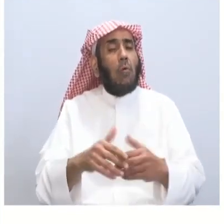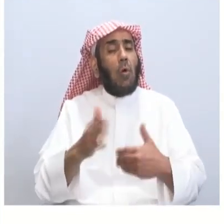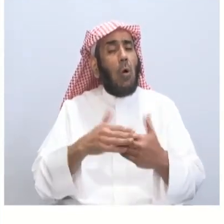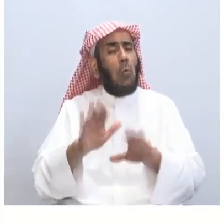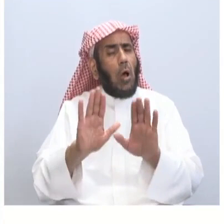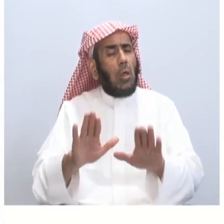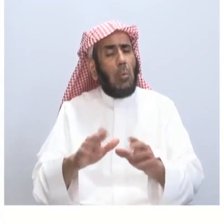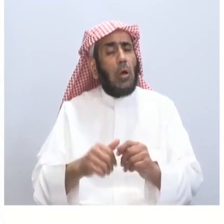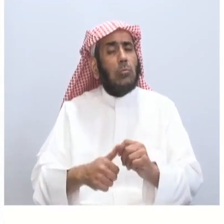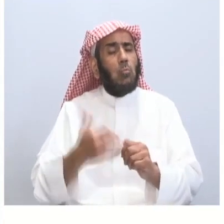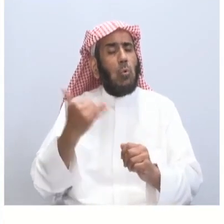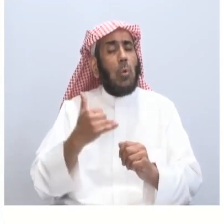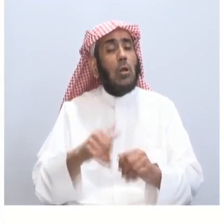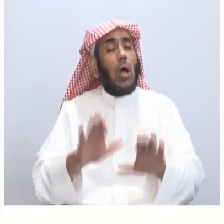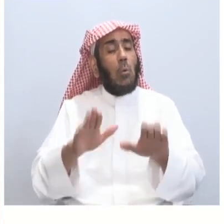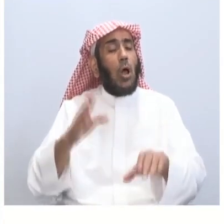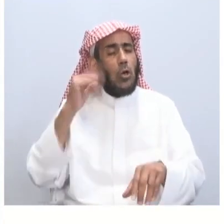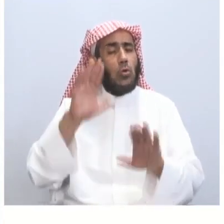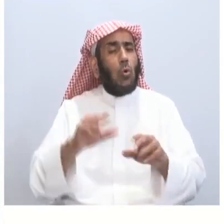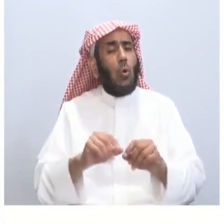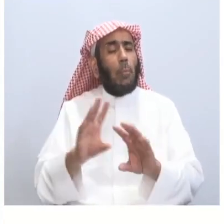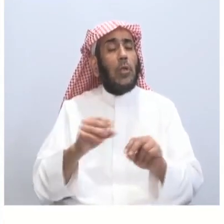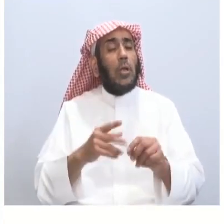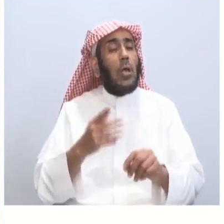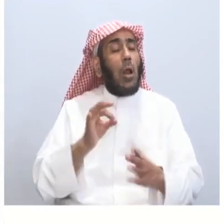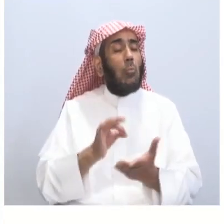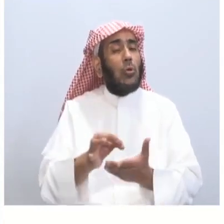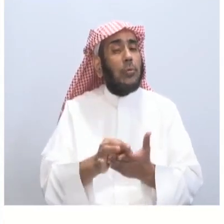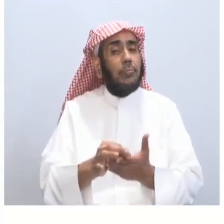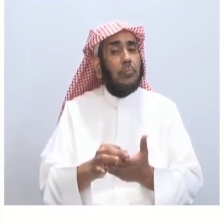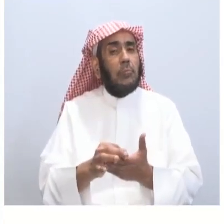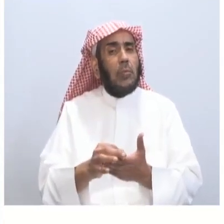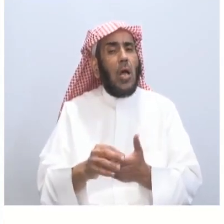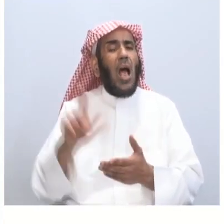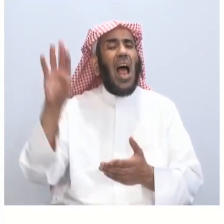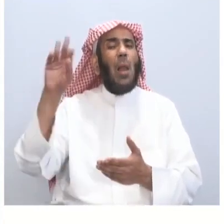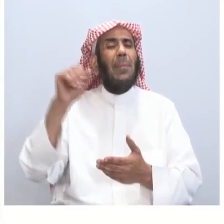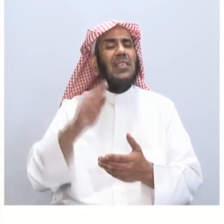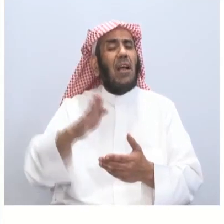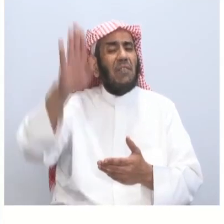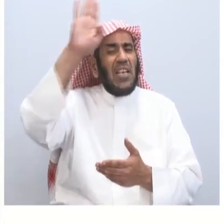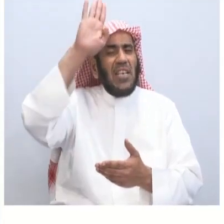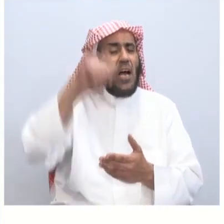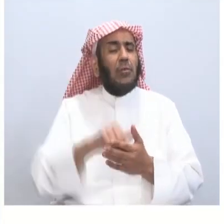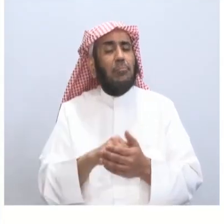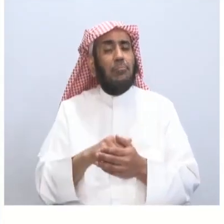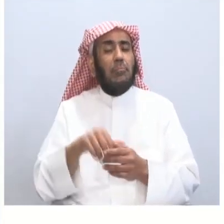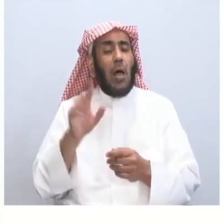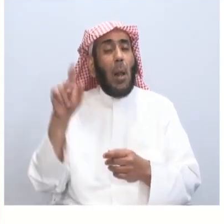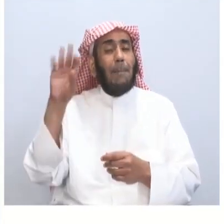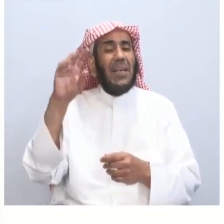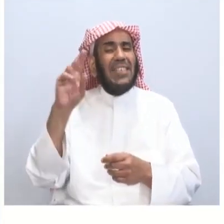اللازمه ليستقر بها الجنود ومن تلك المدن البصره البصره